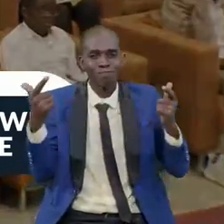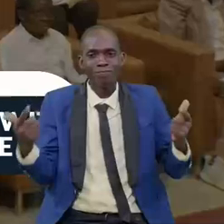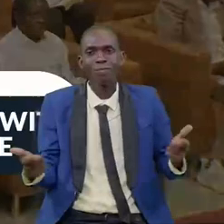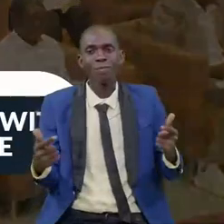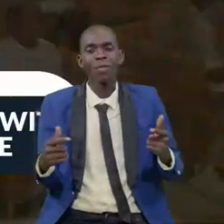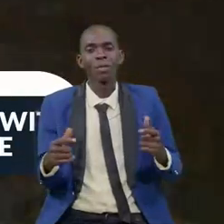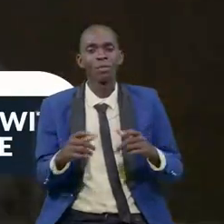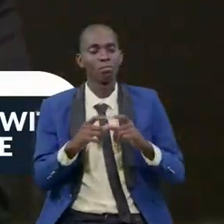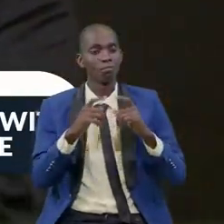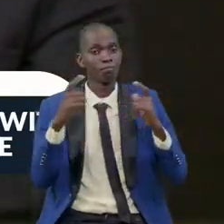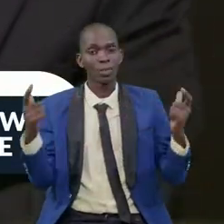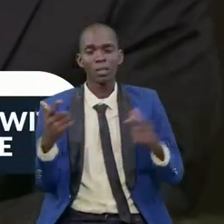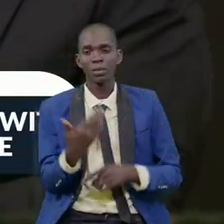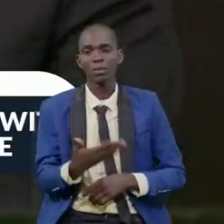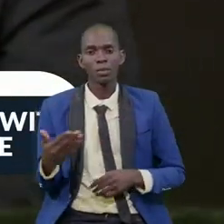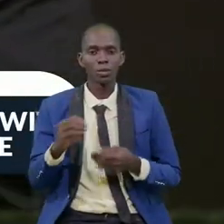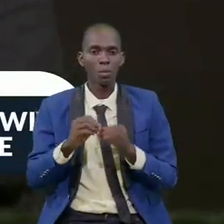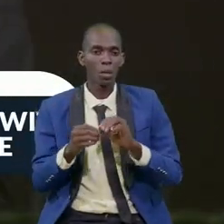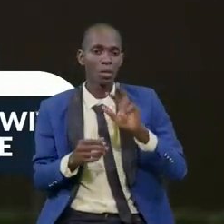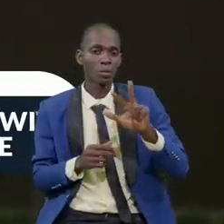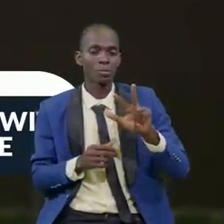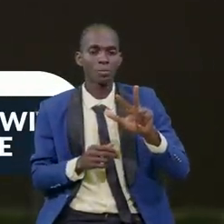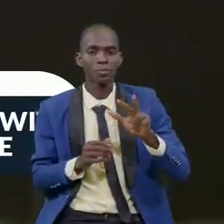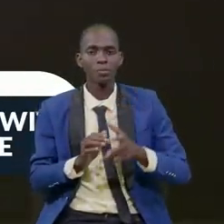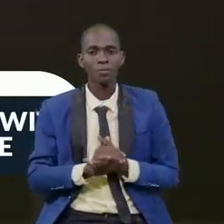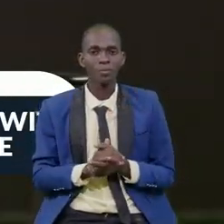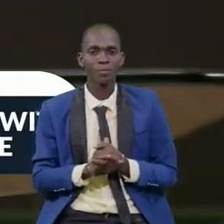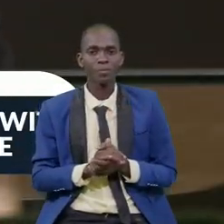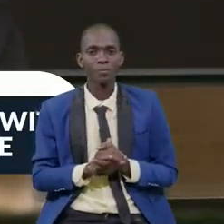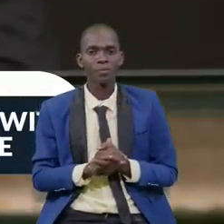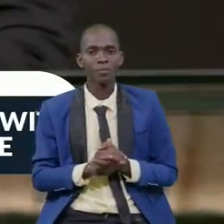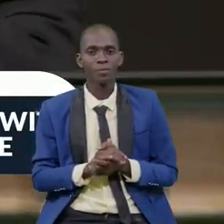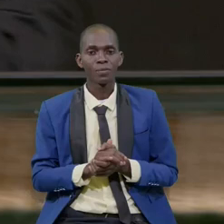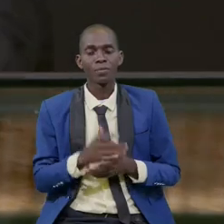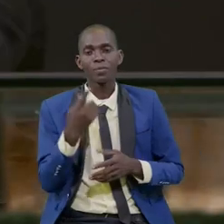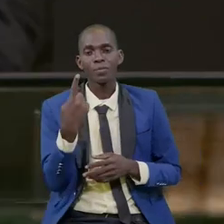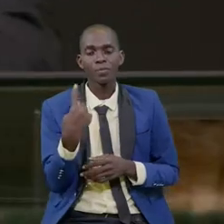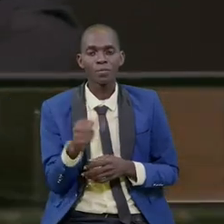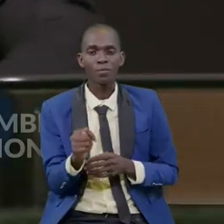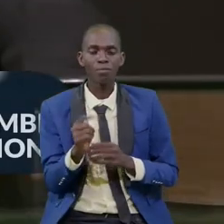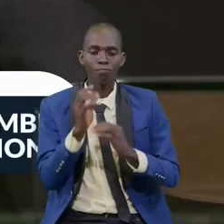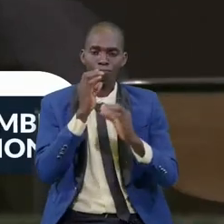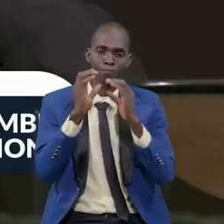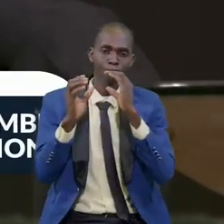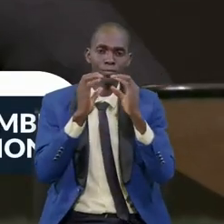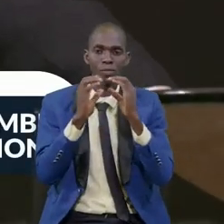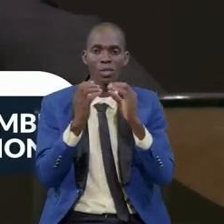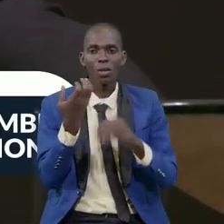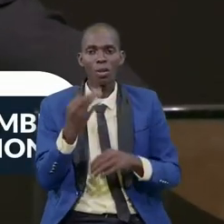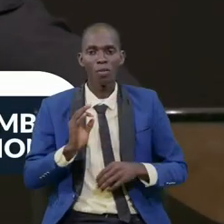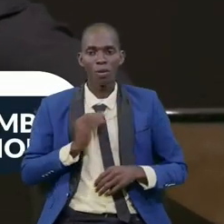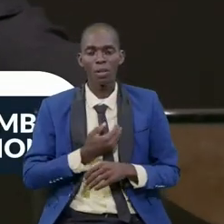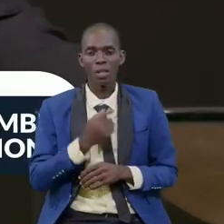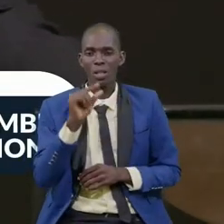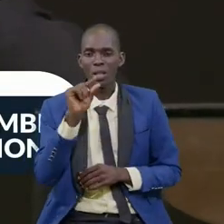de grandes bêtes. Numéro 3, nous allons voir la communication